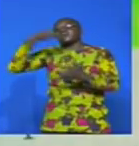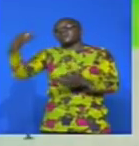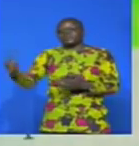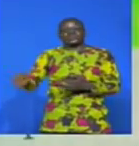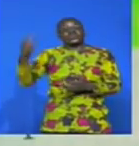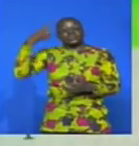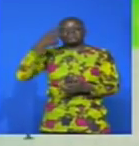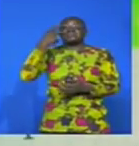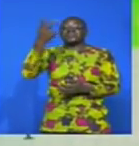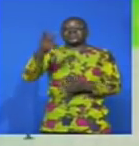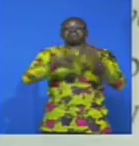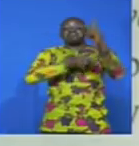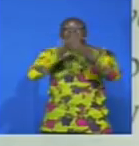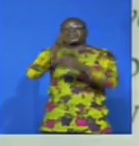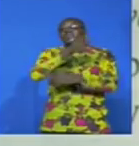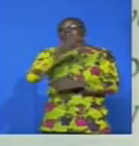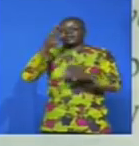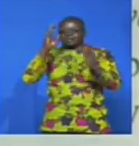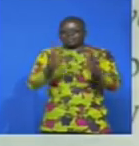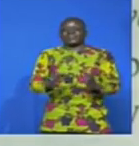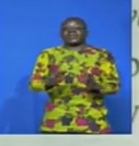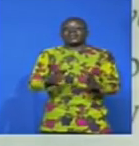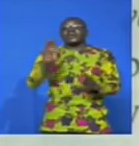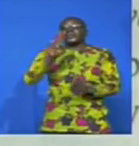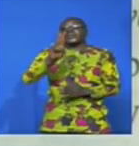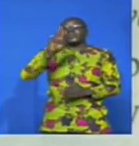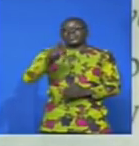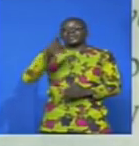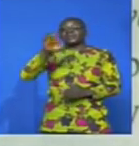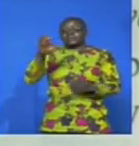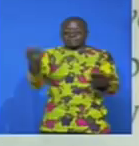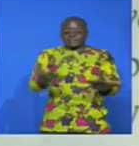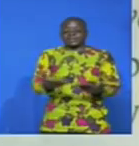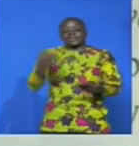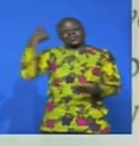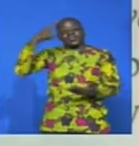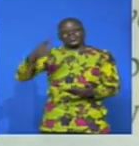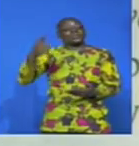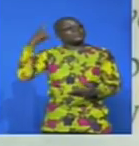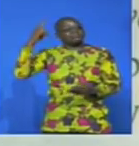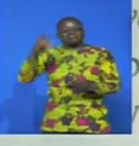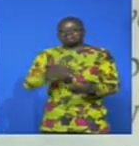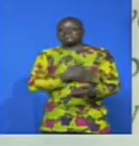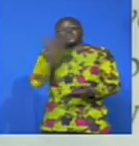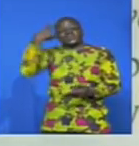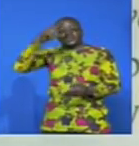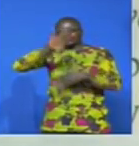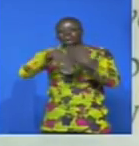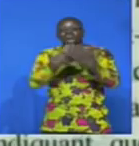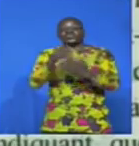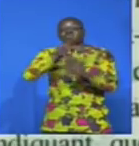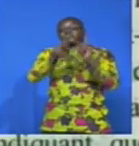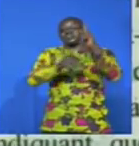du peuple burkinabé et l'UPC est là, pour consoler ce peuple insurgé.